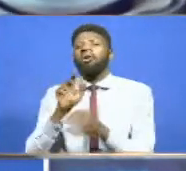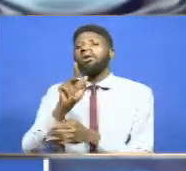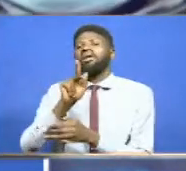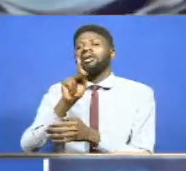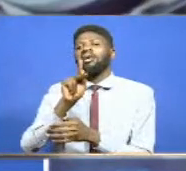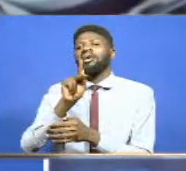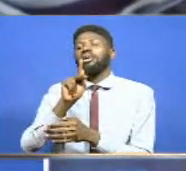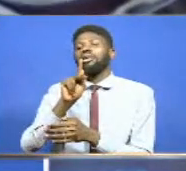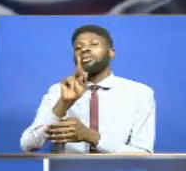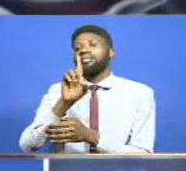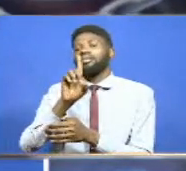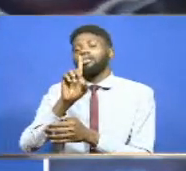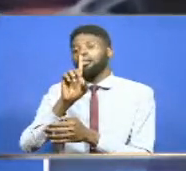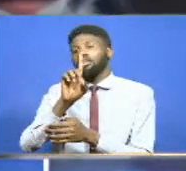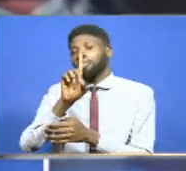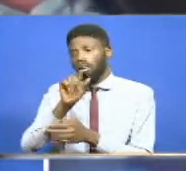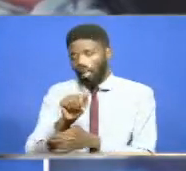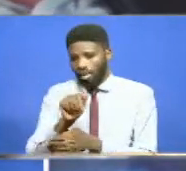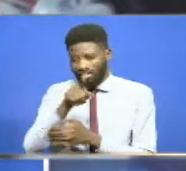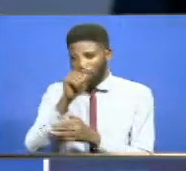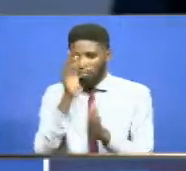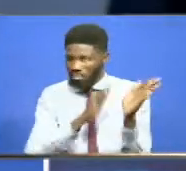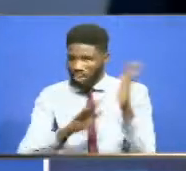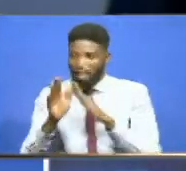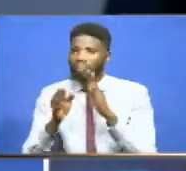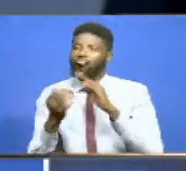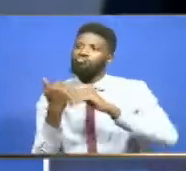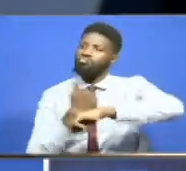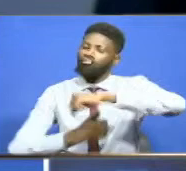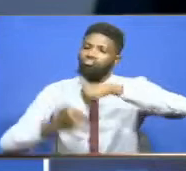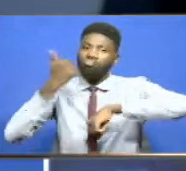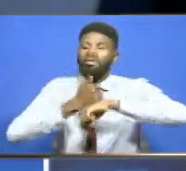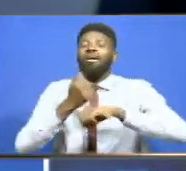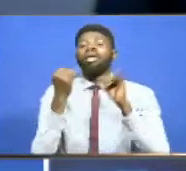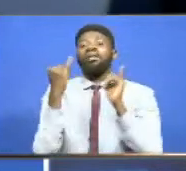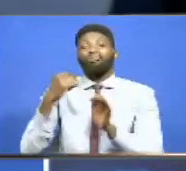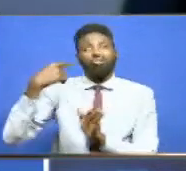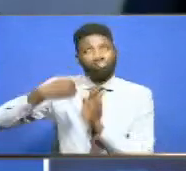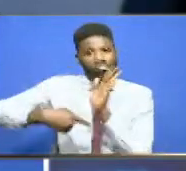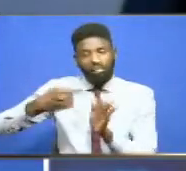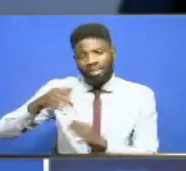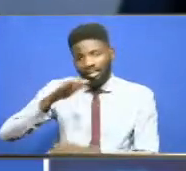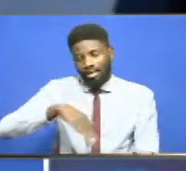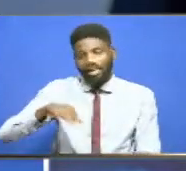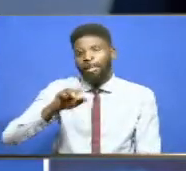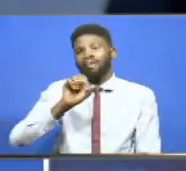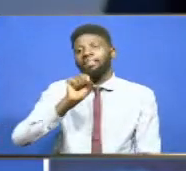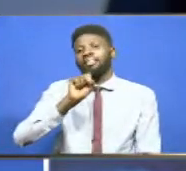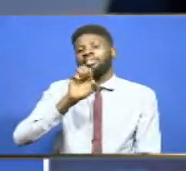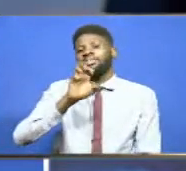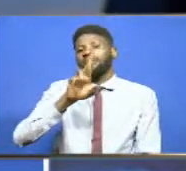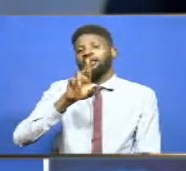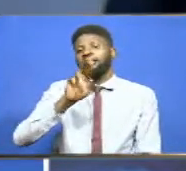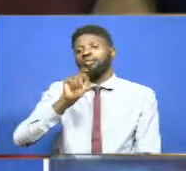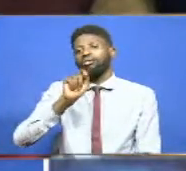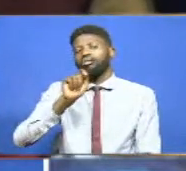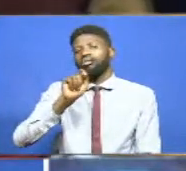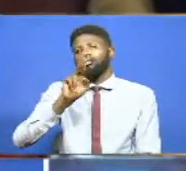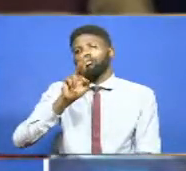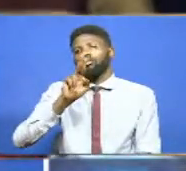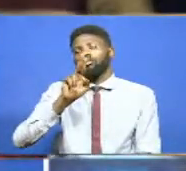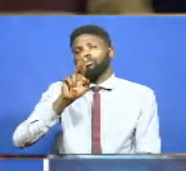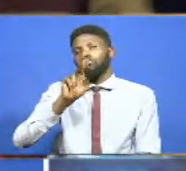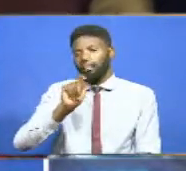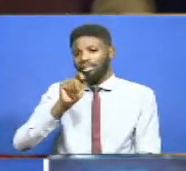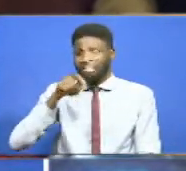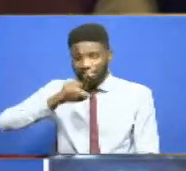chai KTDA ya kujenga kituo kipya huko Serutut, kaunti ndogo ya Belgut. Wakulima huko Kiptere wamesema